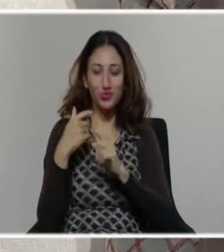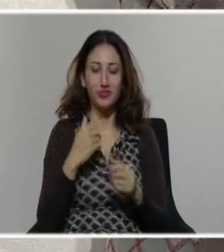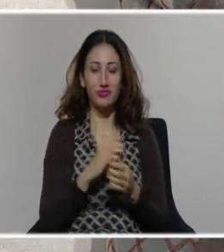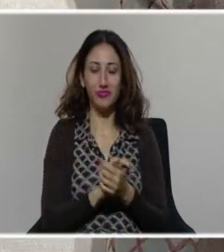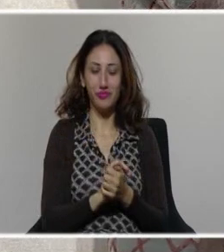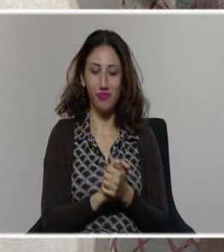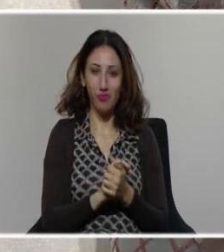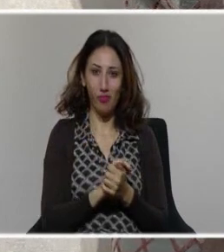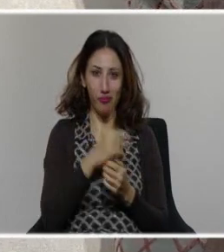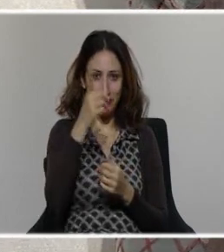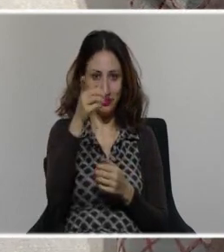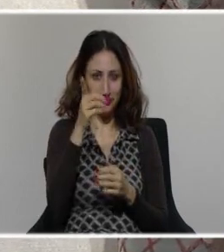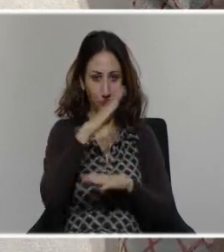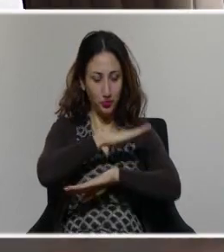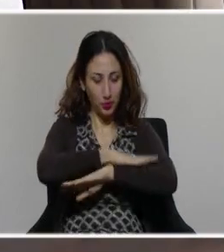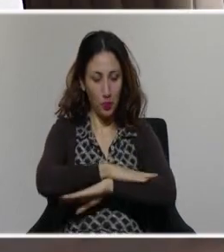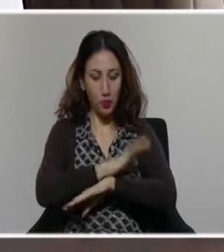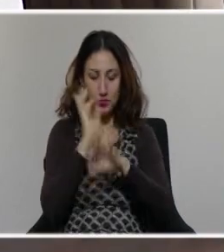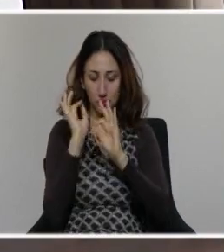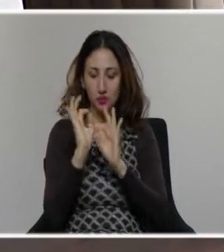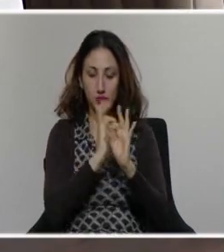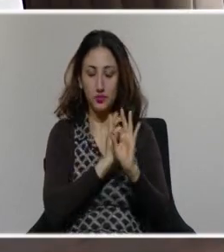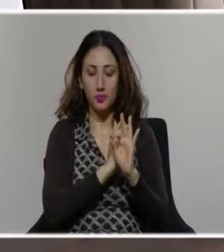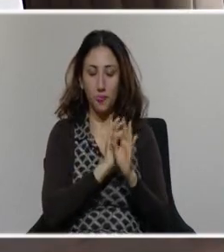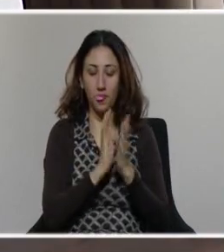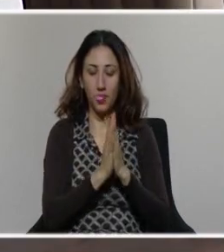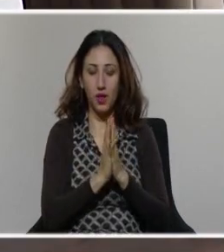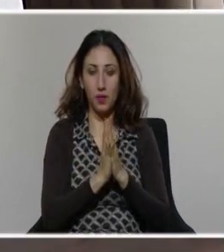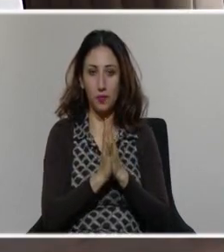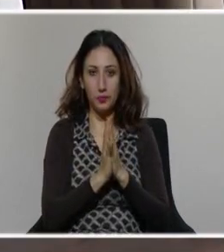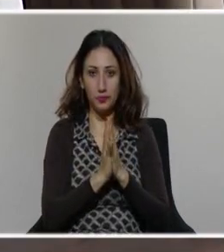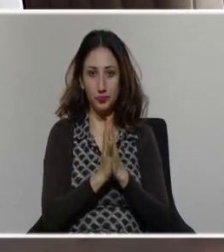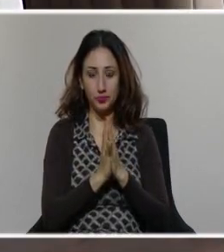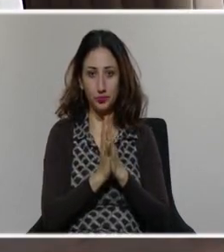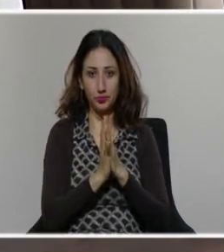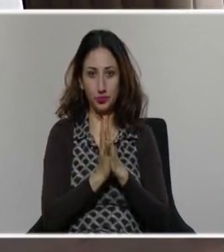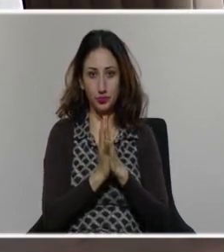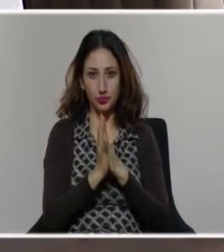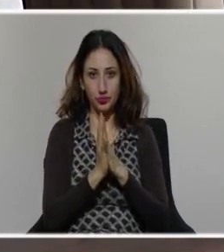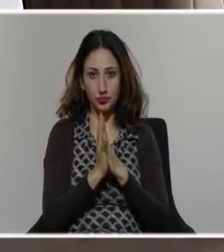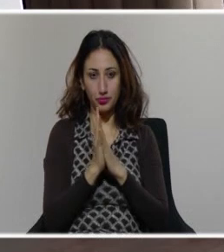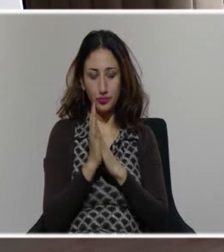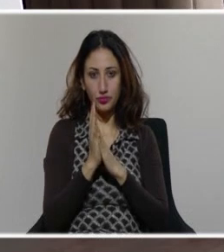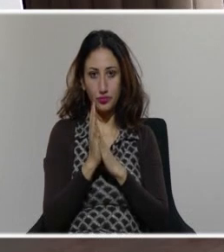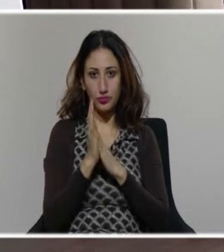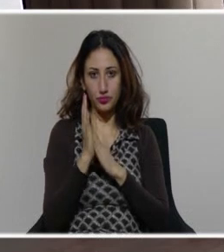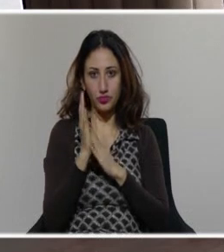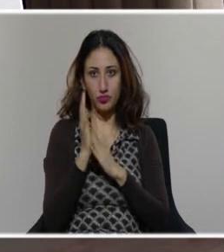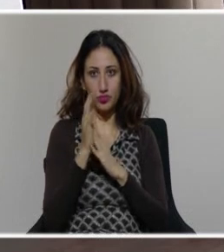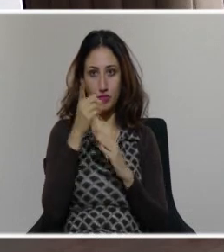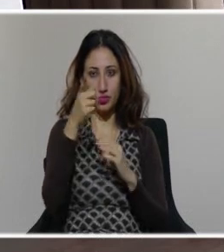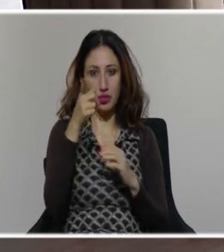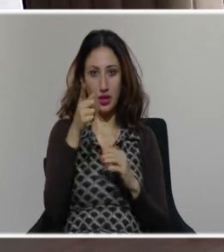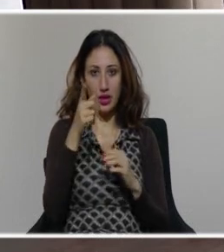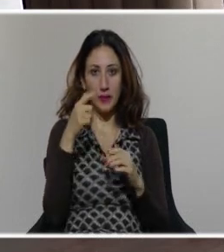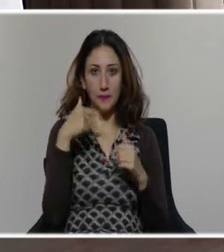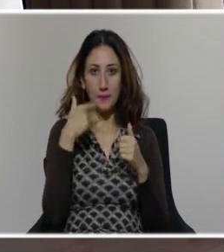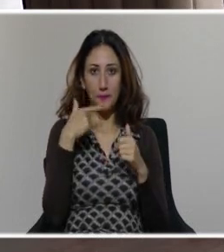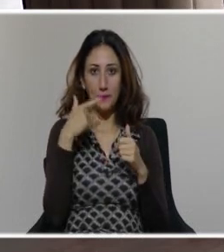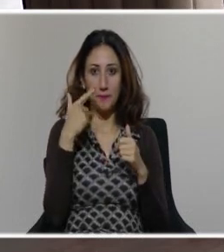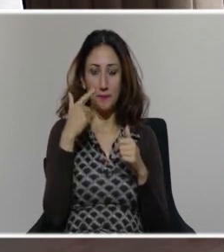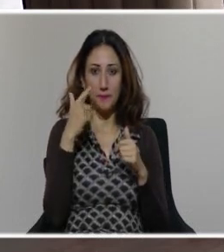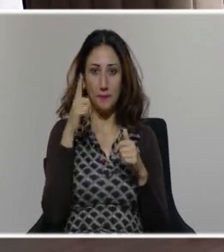من الناس الملتزمين جدا يعني. لا لا هي ممكن تكون شخصيه غنيه جدا فوزيه فراويله، بس هي كان راكب